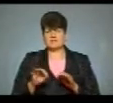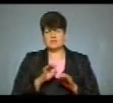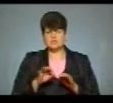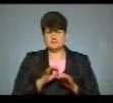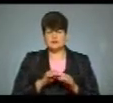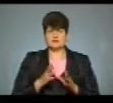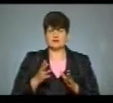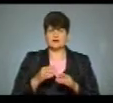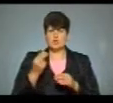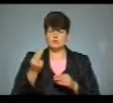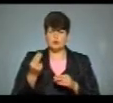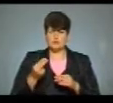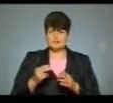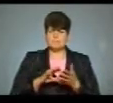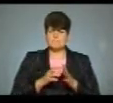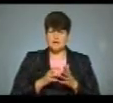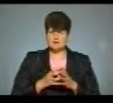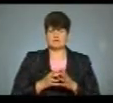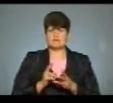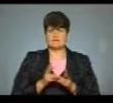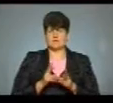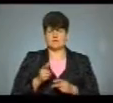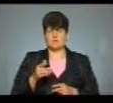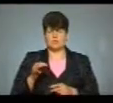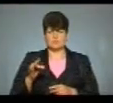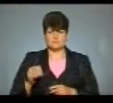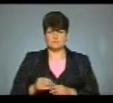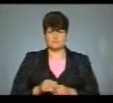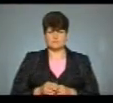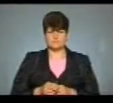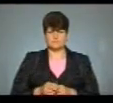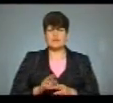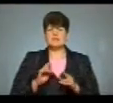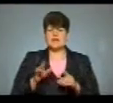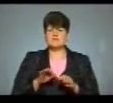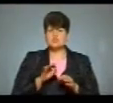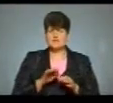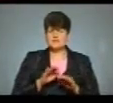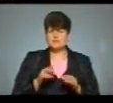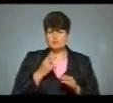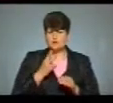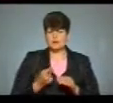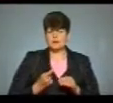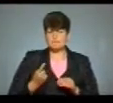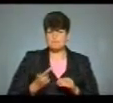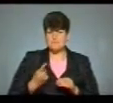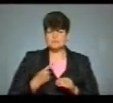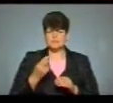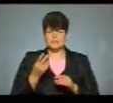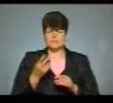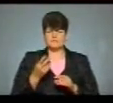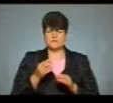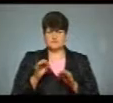розмальовувати пряники, ліпити горщики і варити мило. Як вишивати, дітям показує народний майстер з художньої